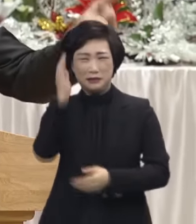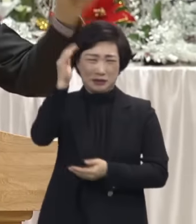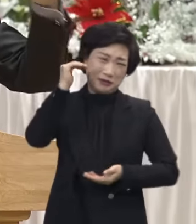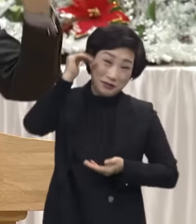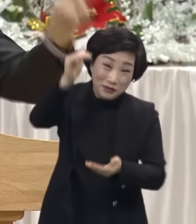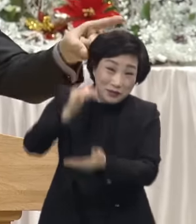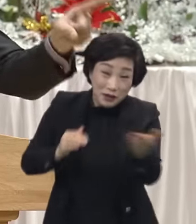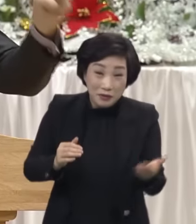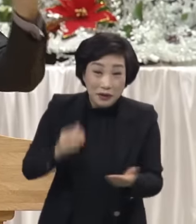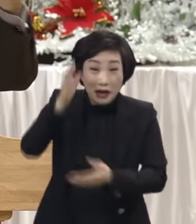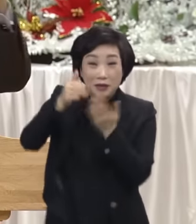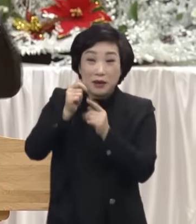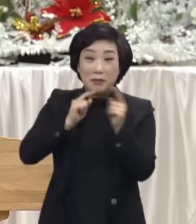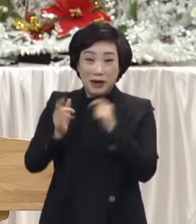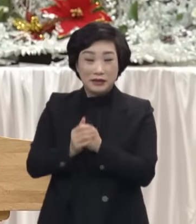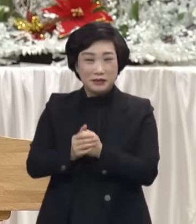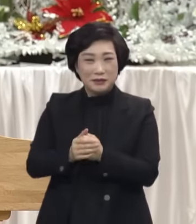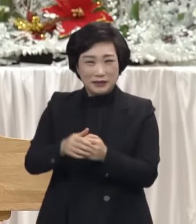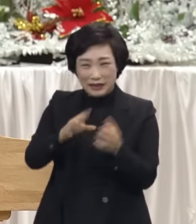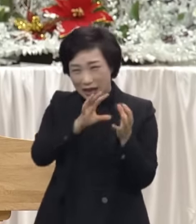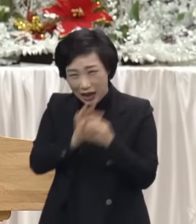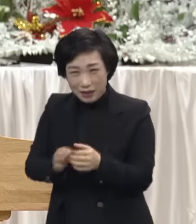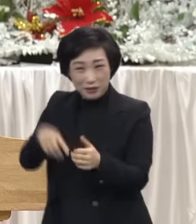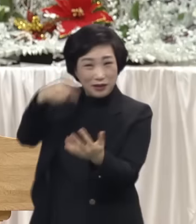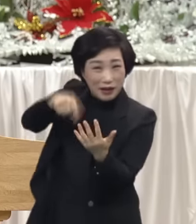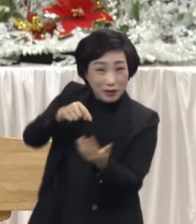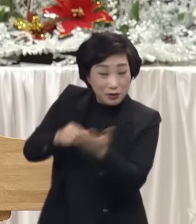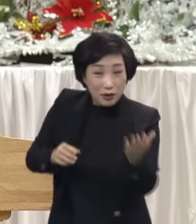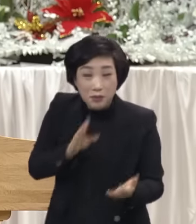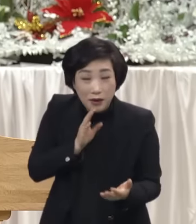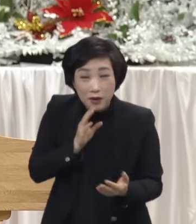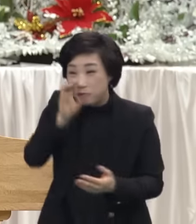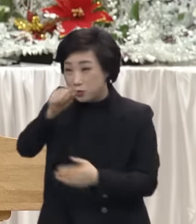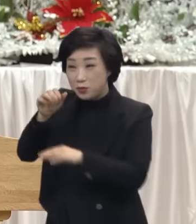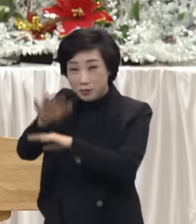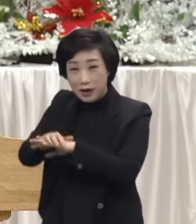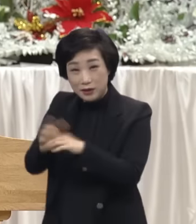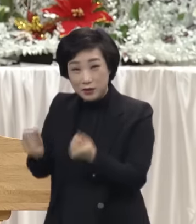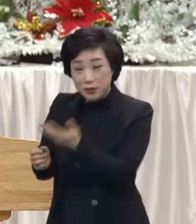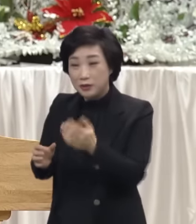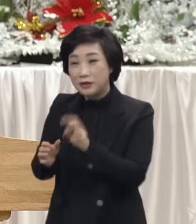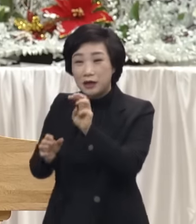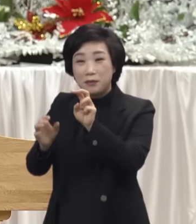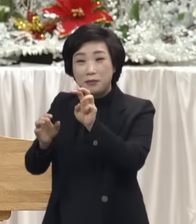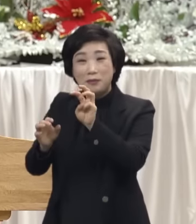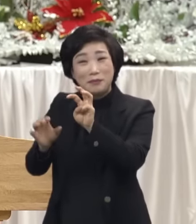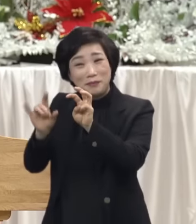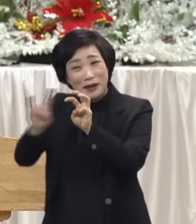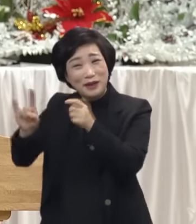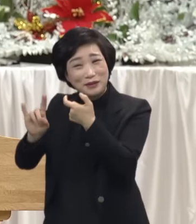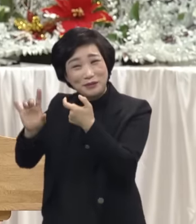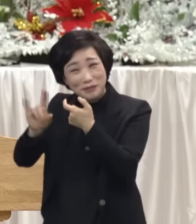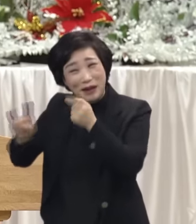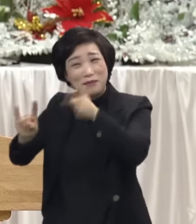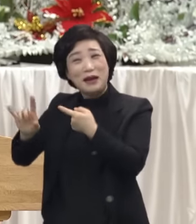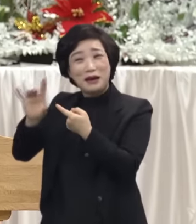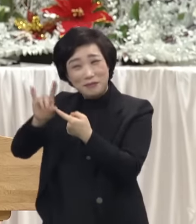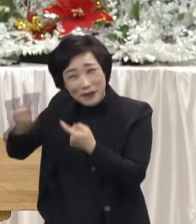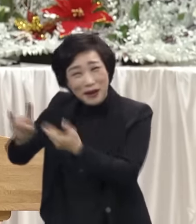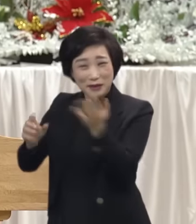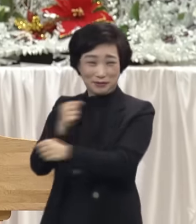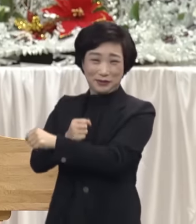하고 하나님 말씀을 심어도 옥토처럼 30배, 60배, 100배 수고하여